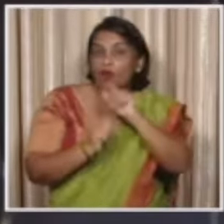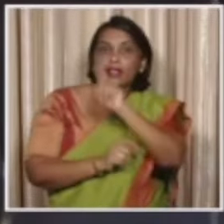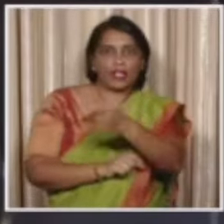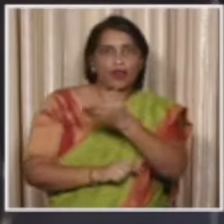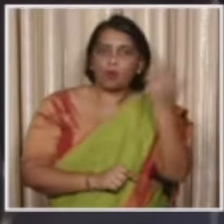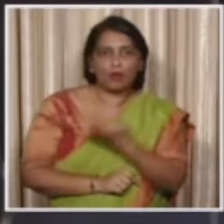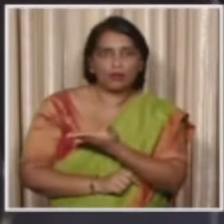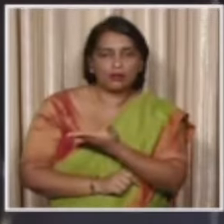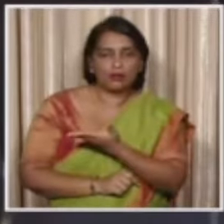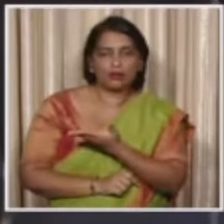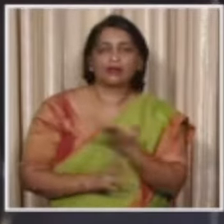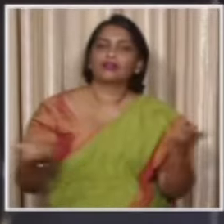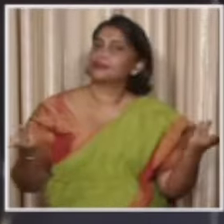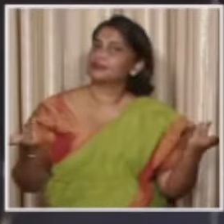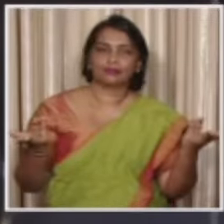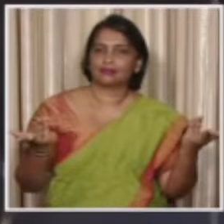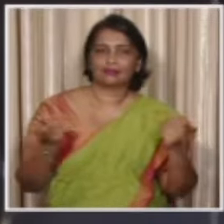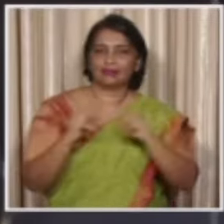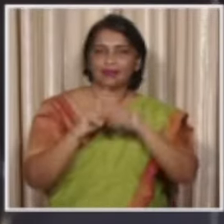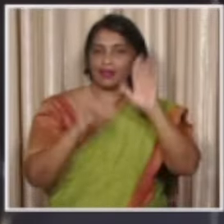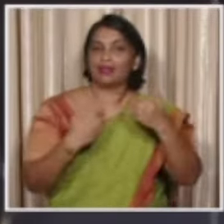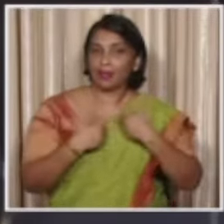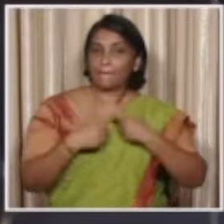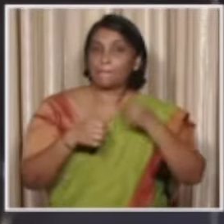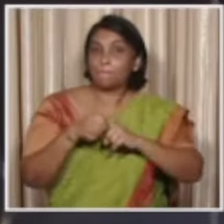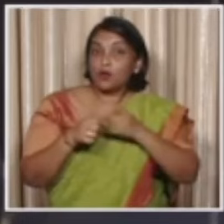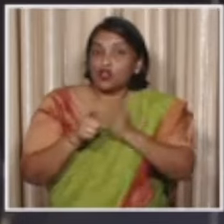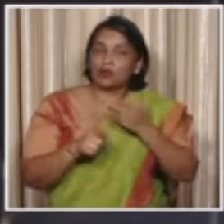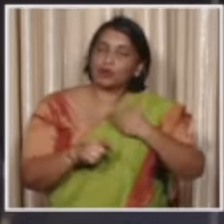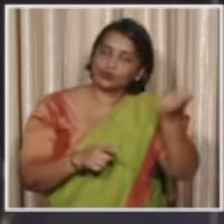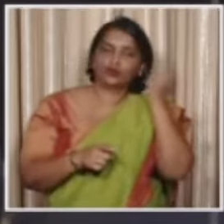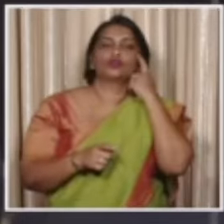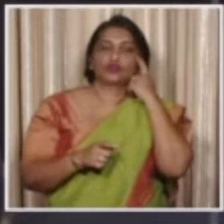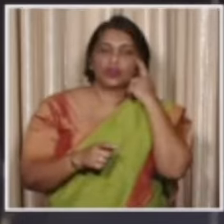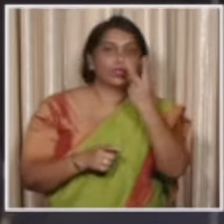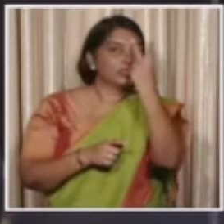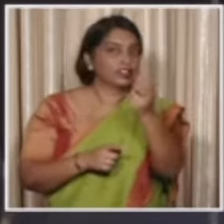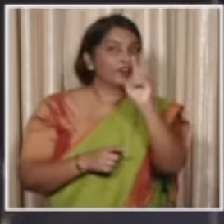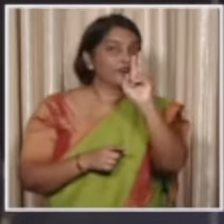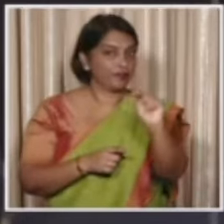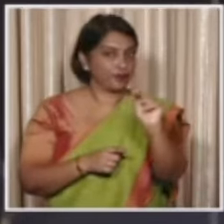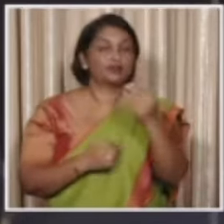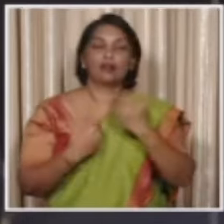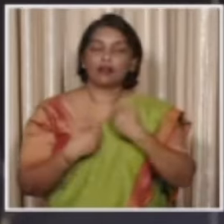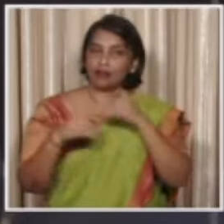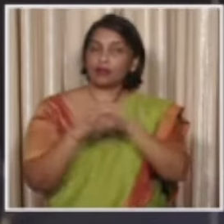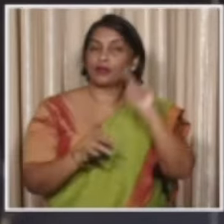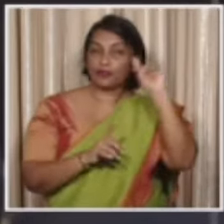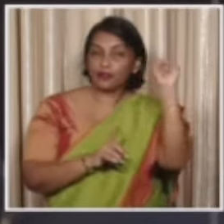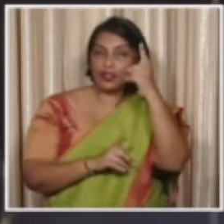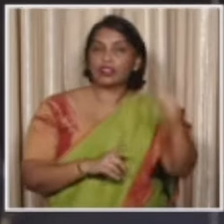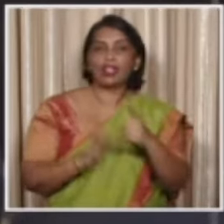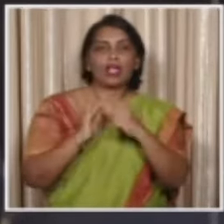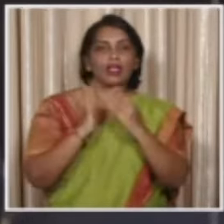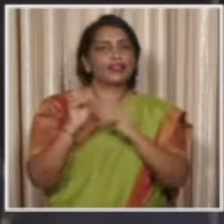පුළුවන්ද? ඉතින් කතානායකතුමා අපි මේ ප්‍රශ්නේ දැනගෙන හිටියා. ඒක තමයි 2020 අපි ආපු පළවෙනි දවසම කිව්වේ